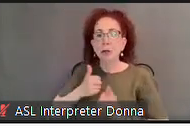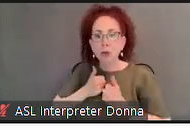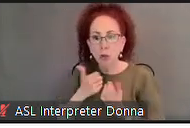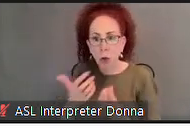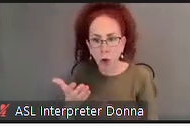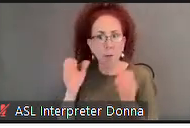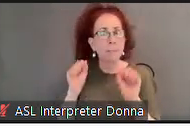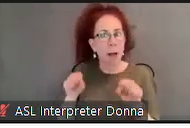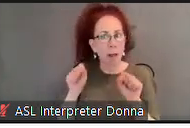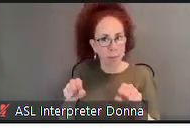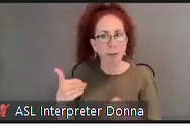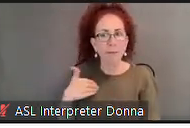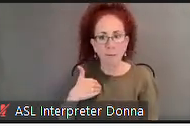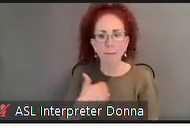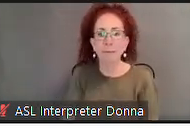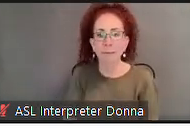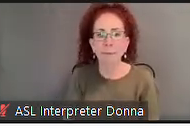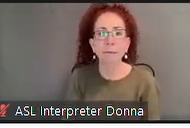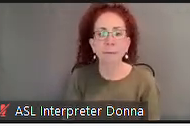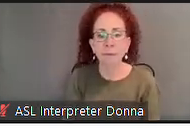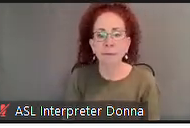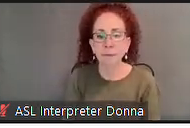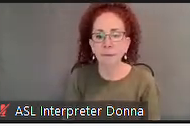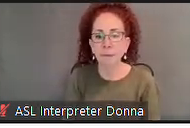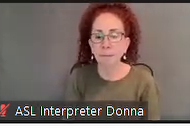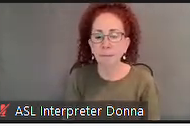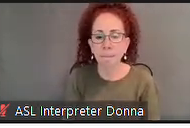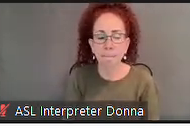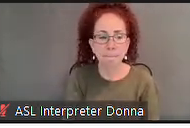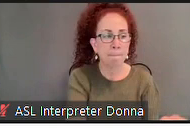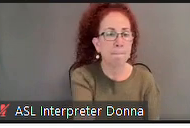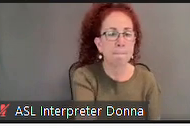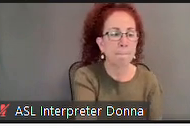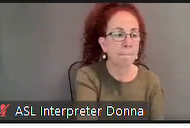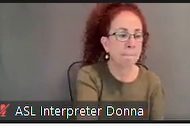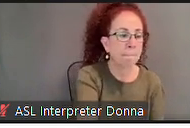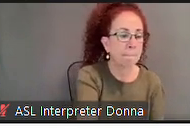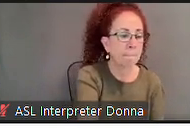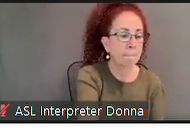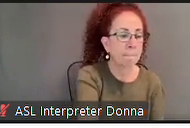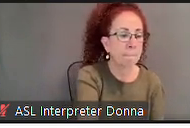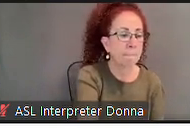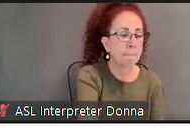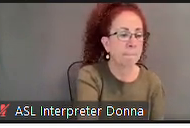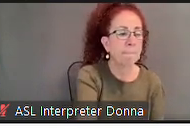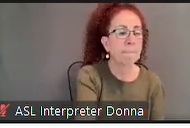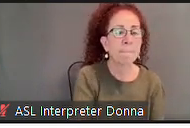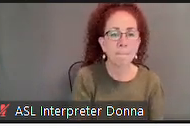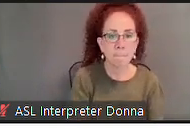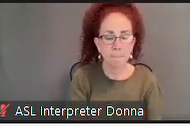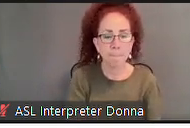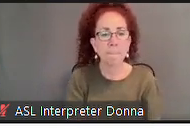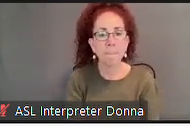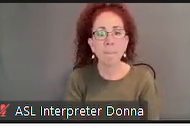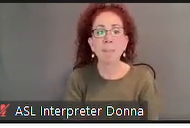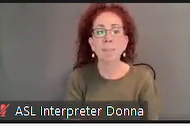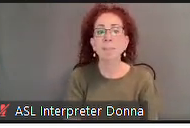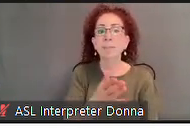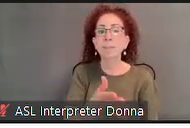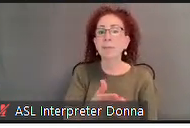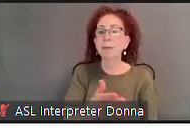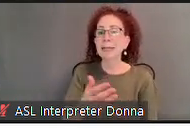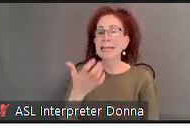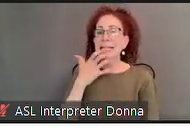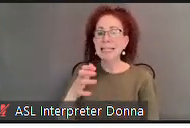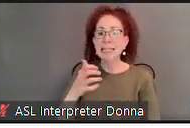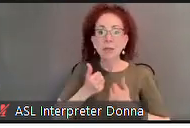那在这个热痉挛，身体上面的肌肉痉挛呢，大部分都是因为疲惫疲劳，